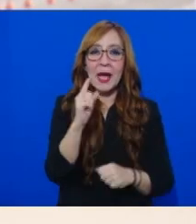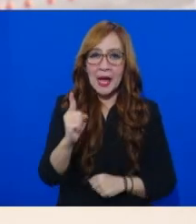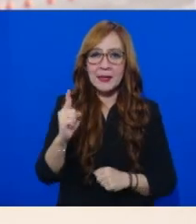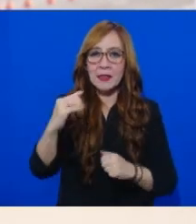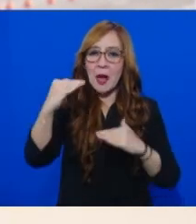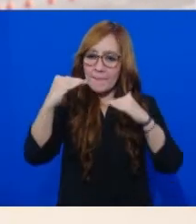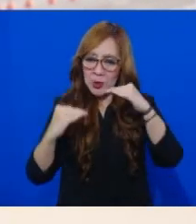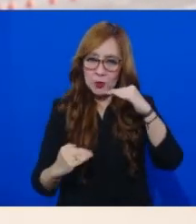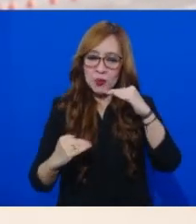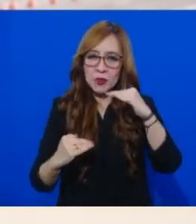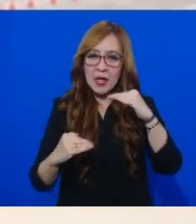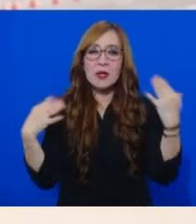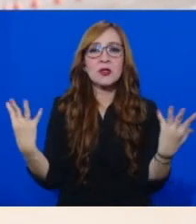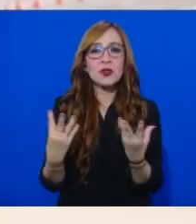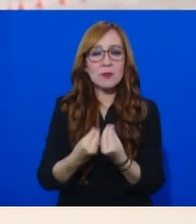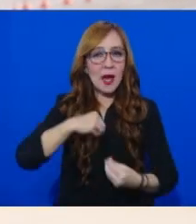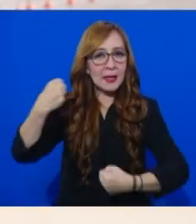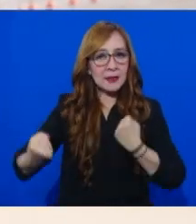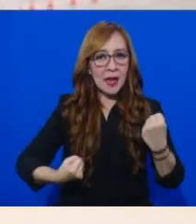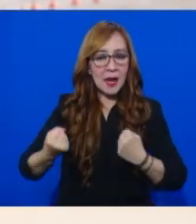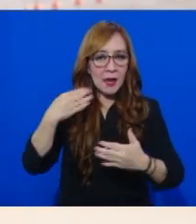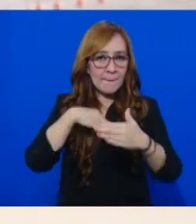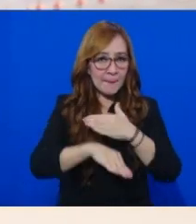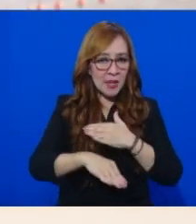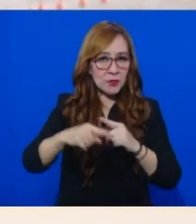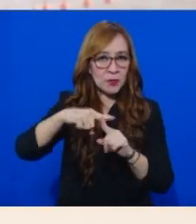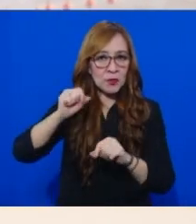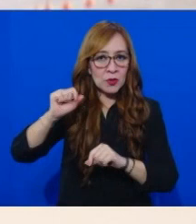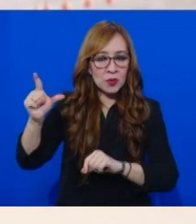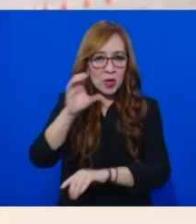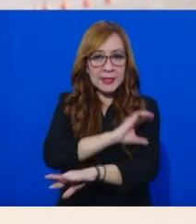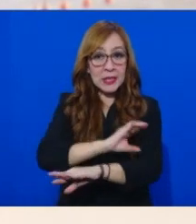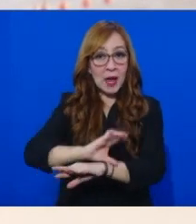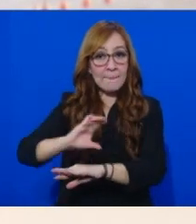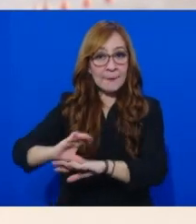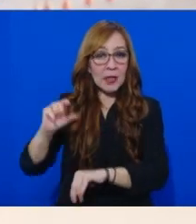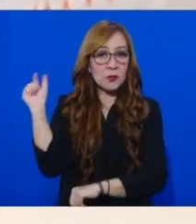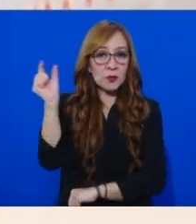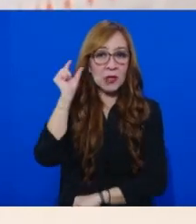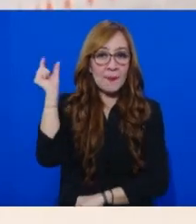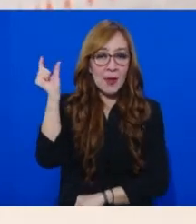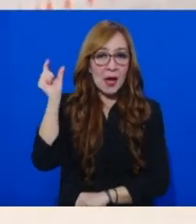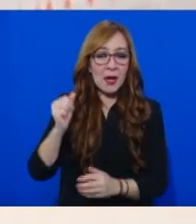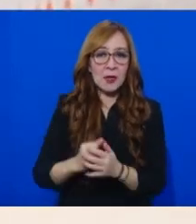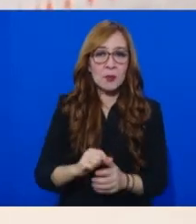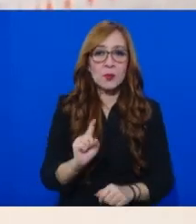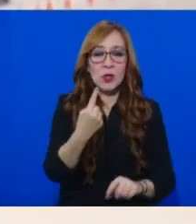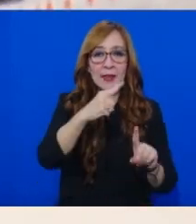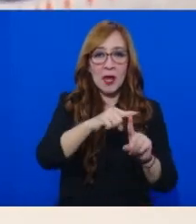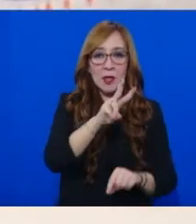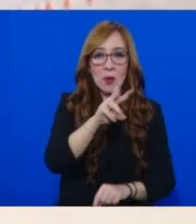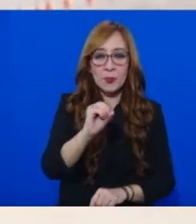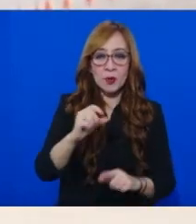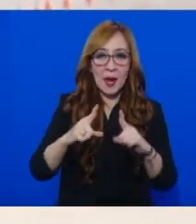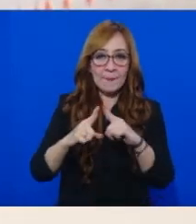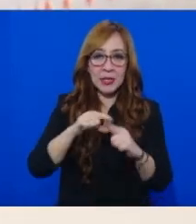penurunan intensitas volume kendaraan yang memasuki gerbang Tol Cikampek utama ini pada periode 20 pagi atau 20 April pagi